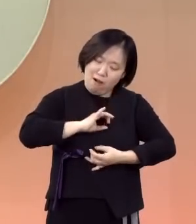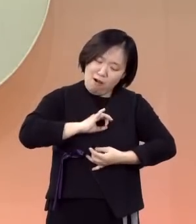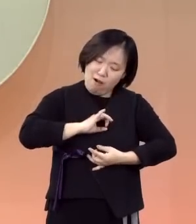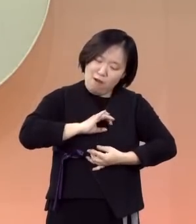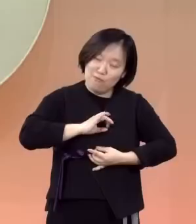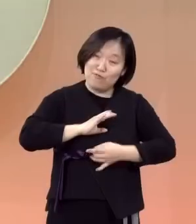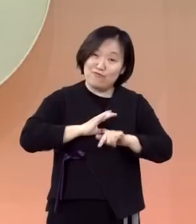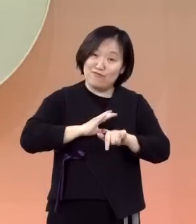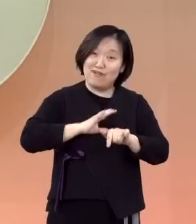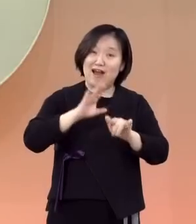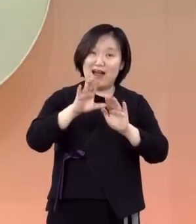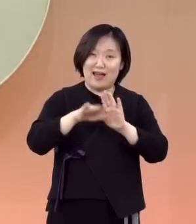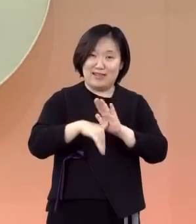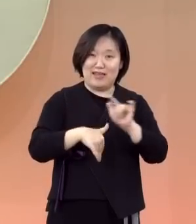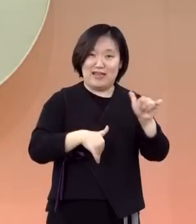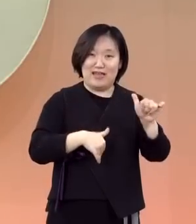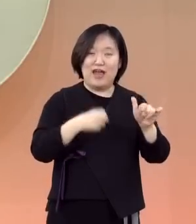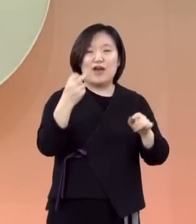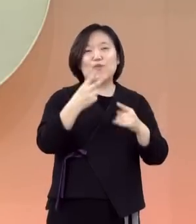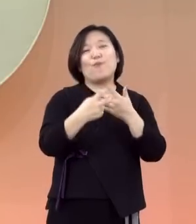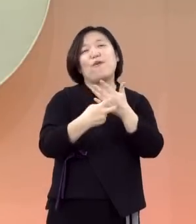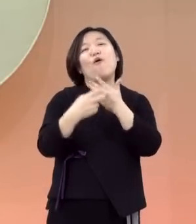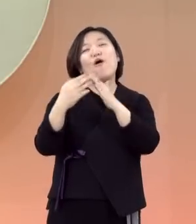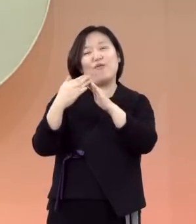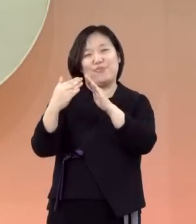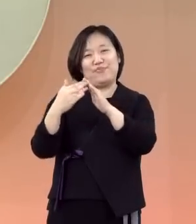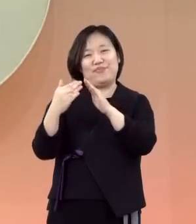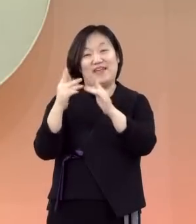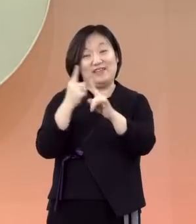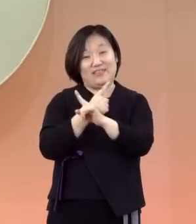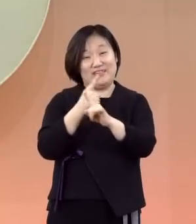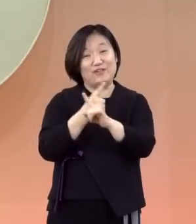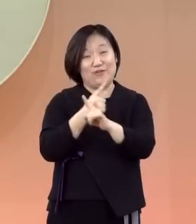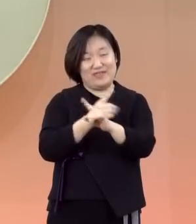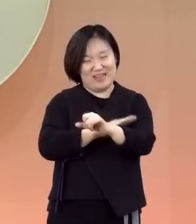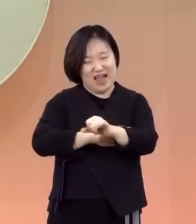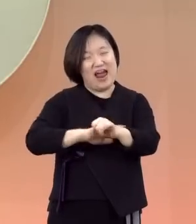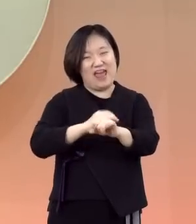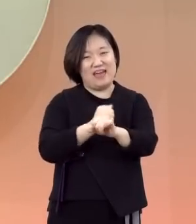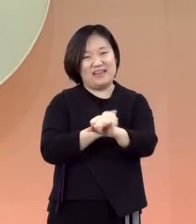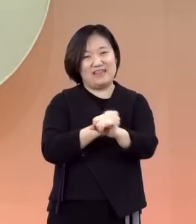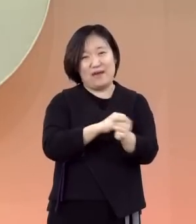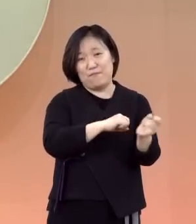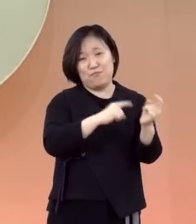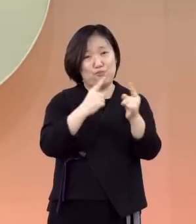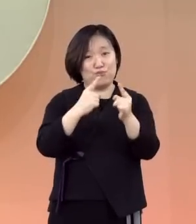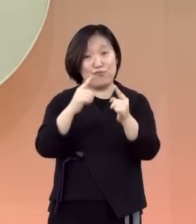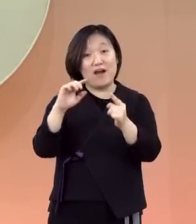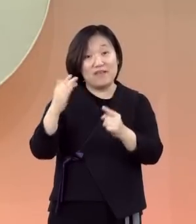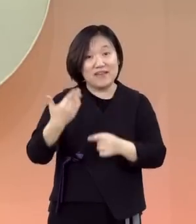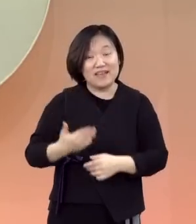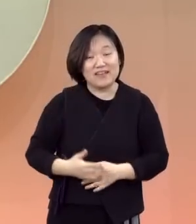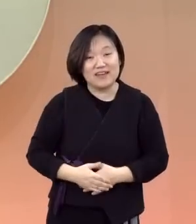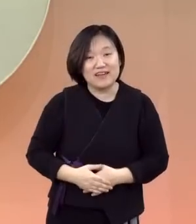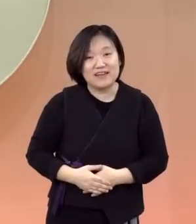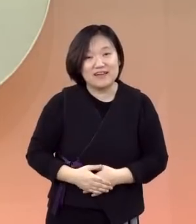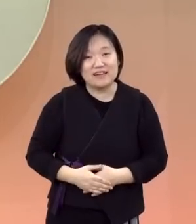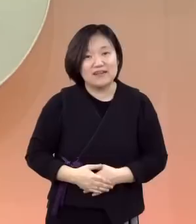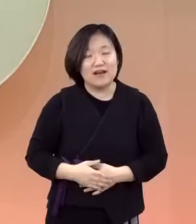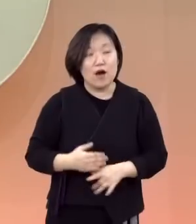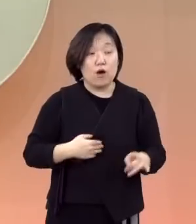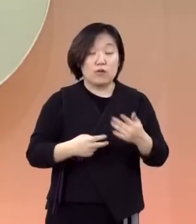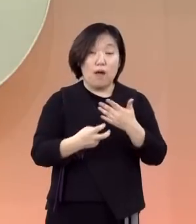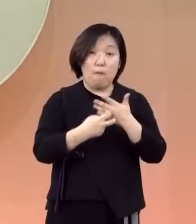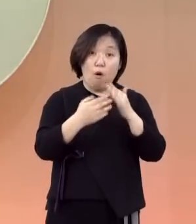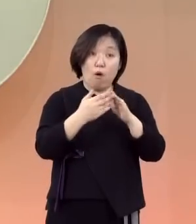는최선을다해 치료해주었고,그래서그가그렇게 빨리회복할수있었던것입니다.